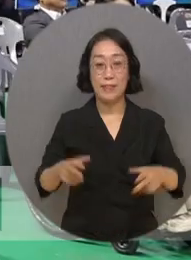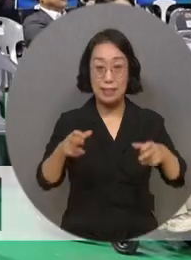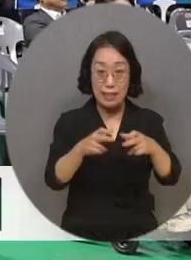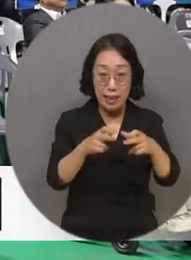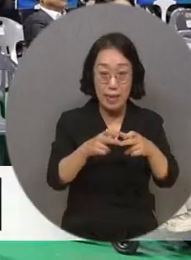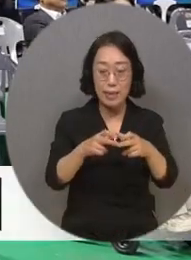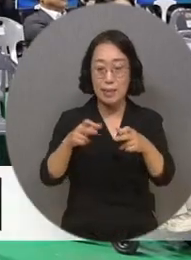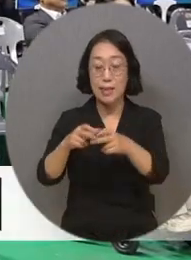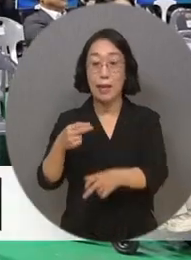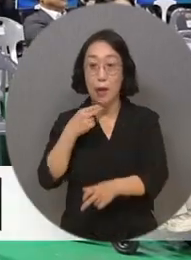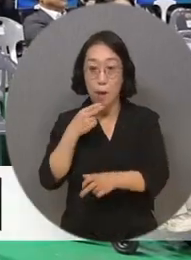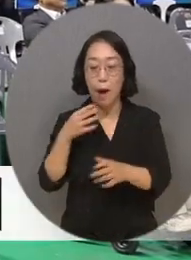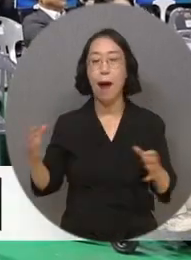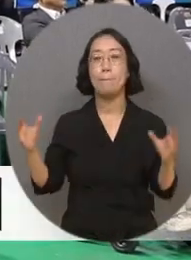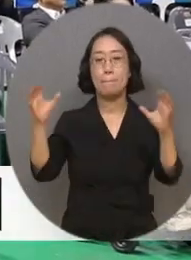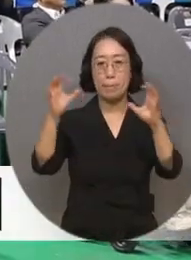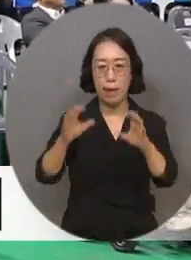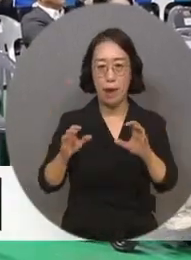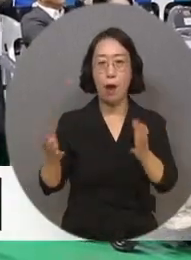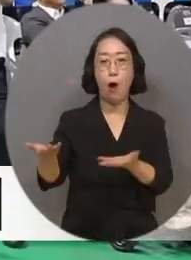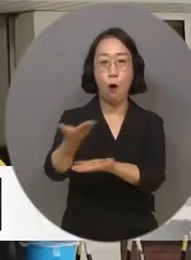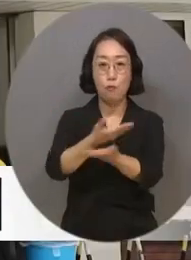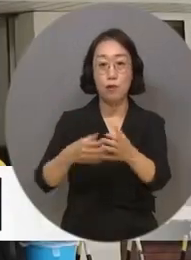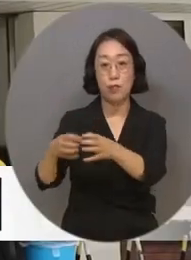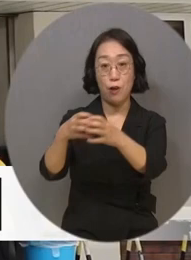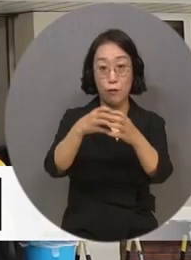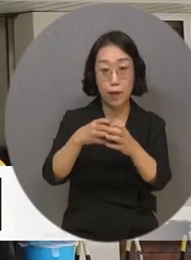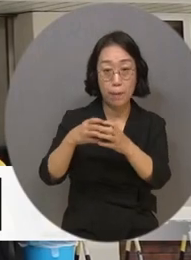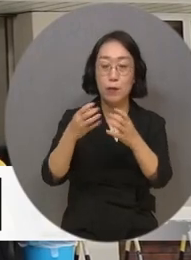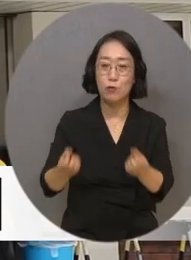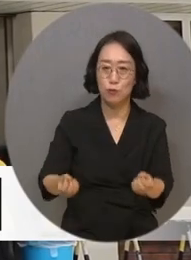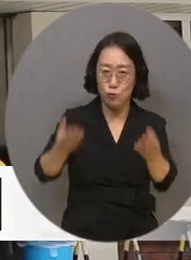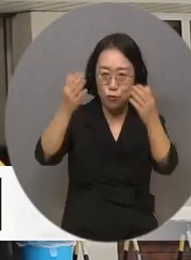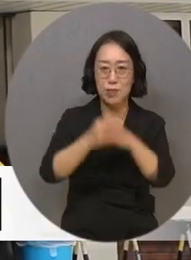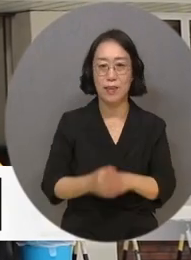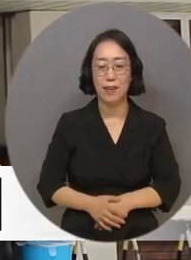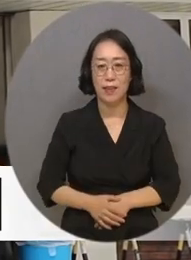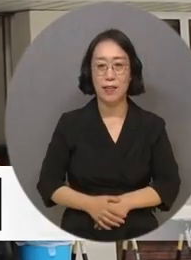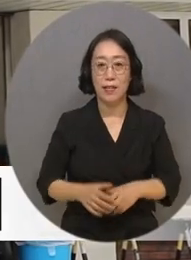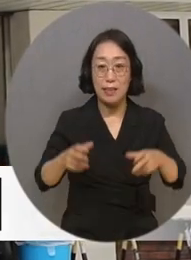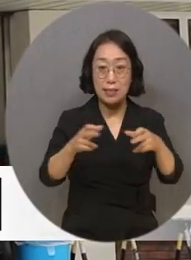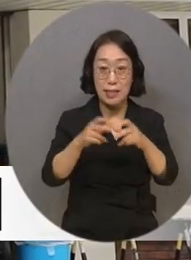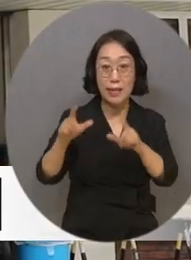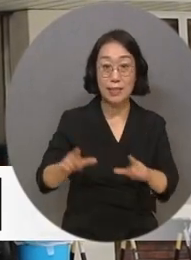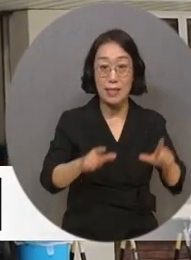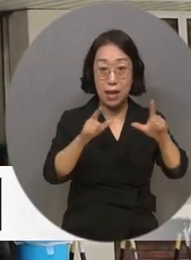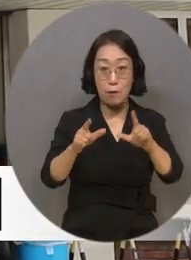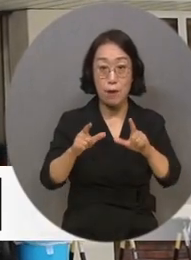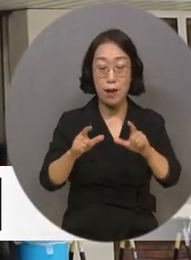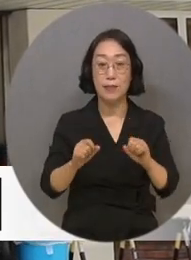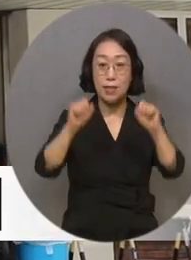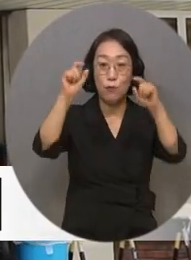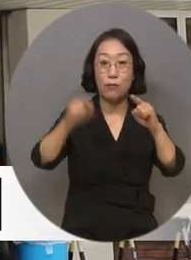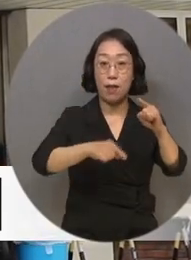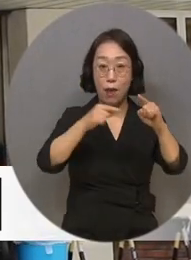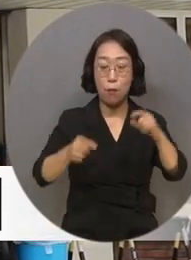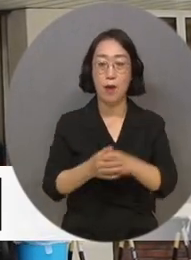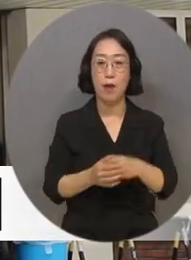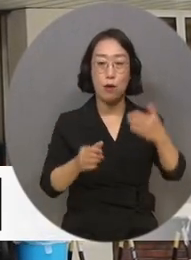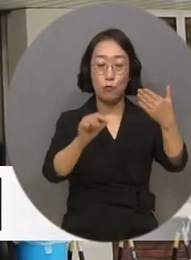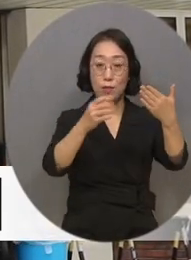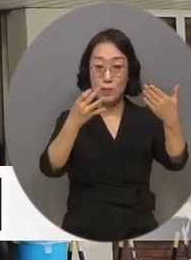장애인과 비장애인이 함께 어울리는 축제, 2023 전라남도 장애인 생활체육대회가 지난